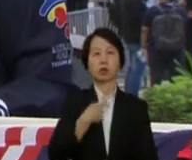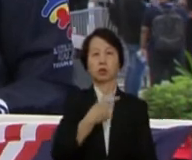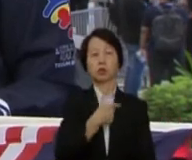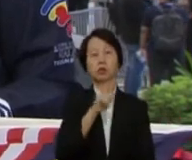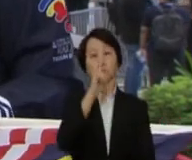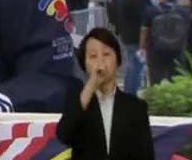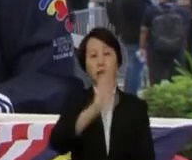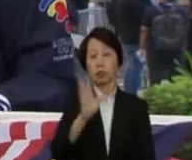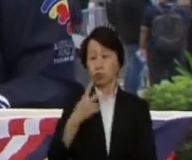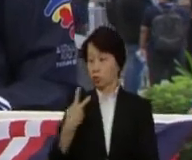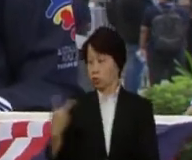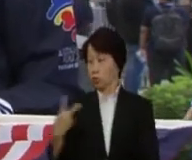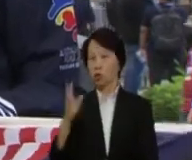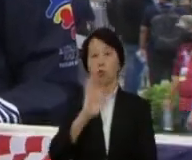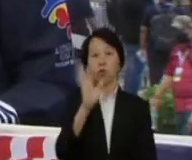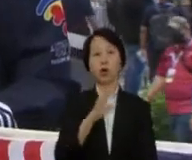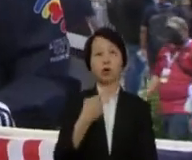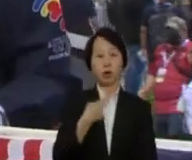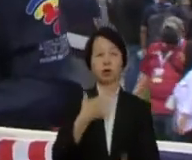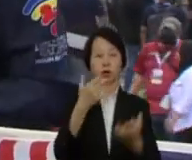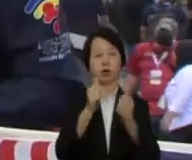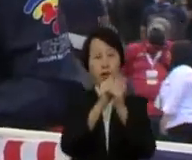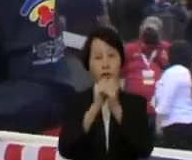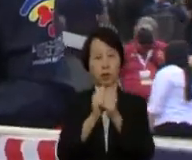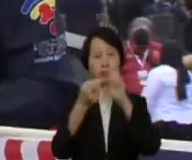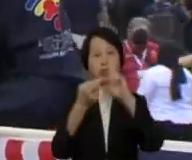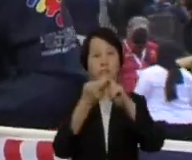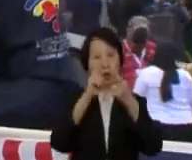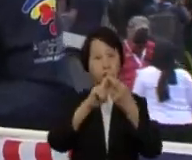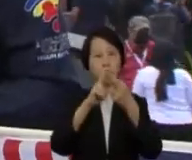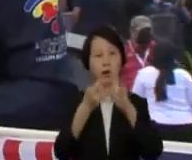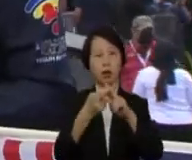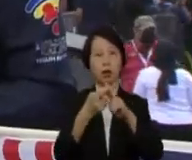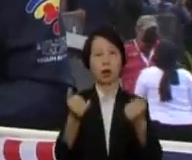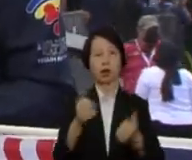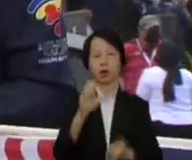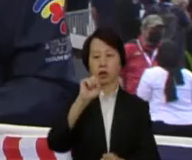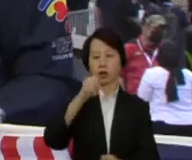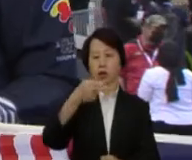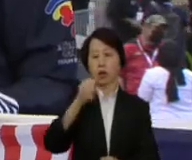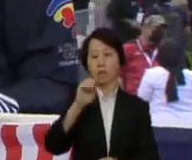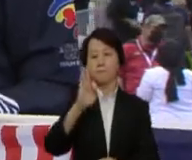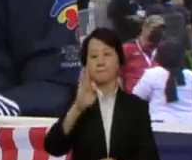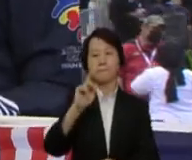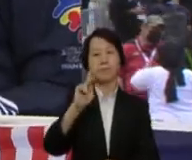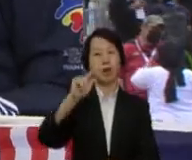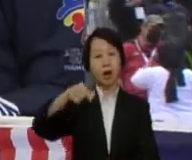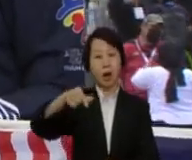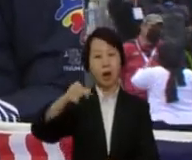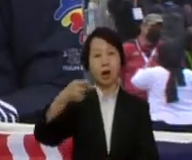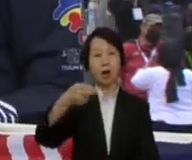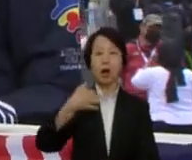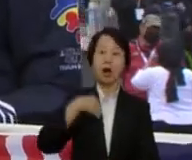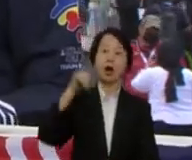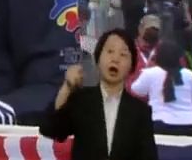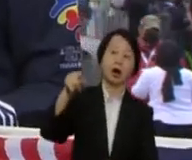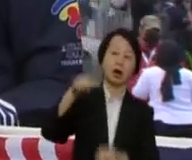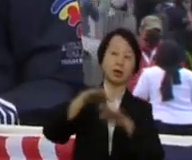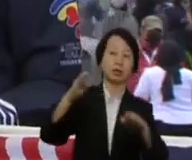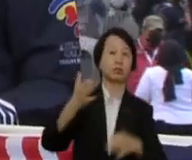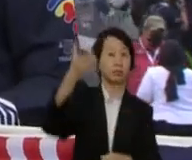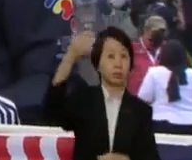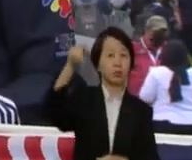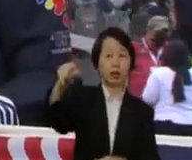sebenarnya bukan berdua sahaja. Betul. Kita sebenarnya nak bersama dengan rakan kita iaitu Syafiqah Ishak yang juga sedang berada di Dataran Merdeka kali